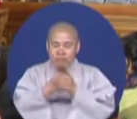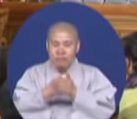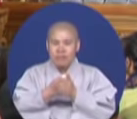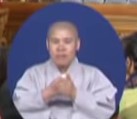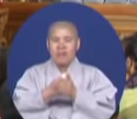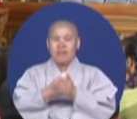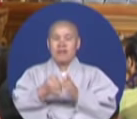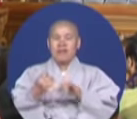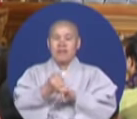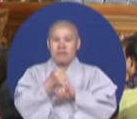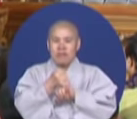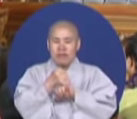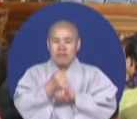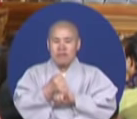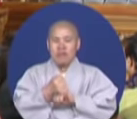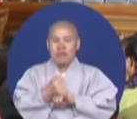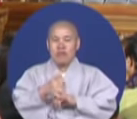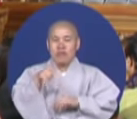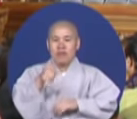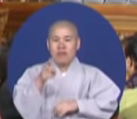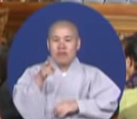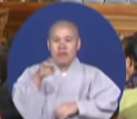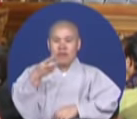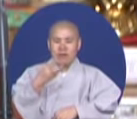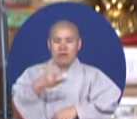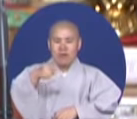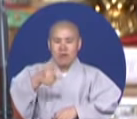이렇게 맺어놔요. 경계를 맺어놔요. 이게 결계예요.